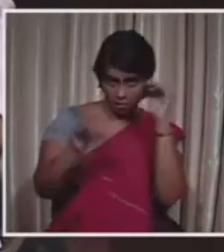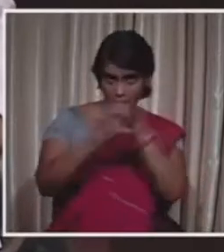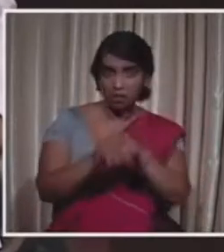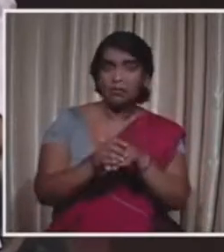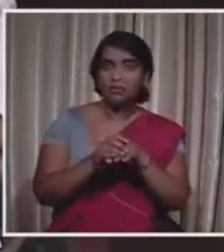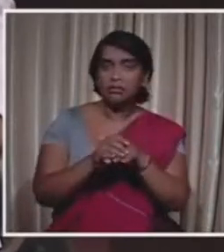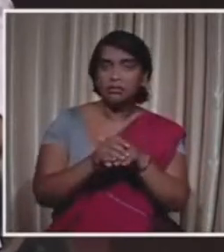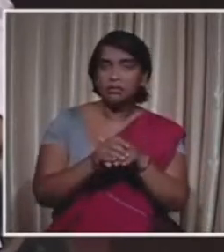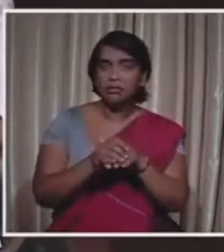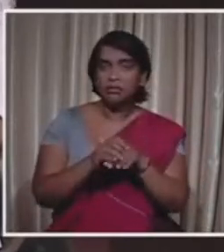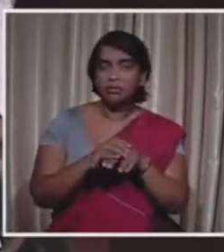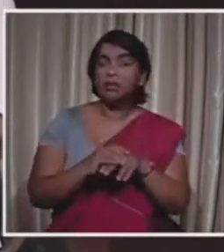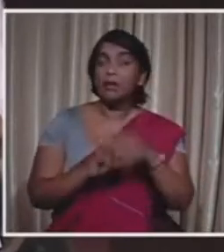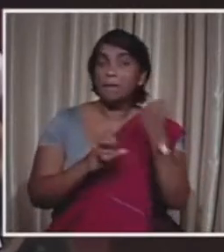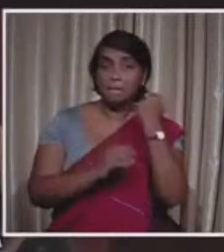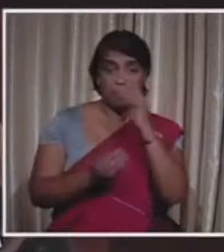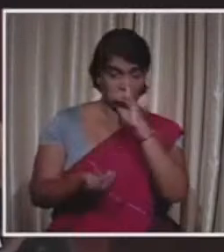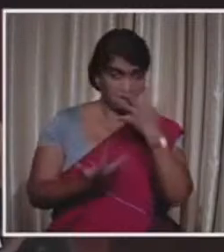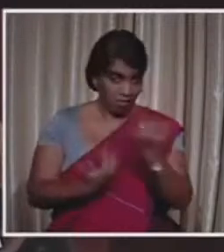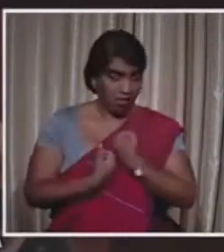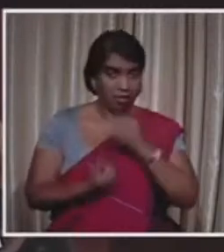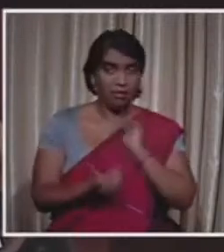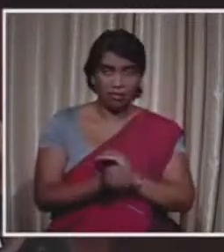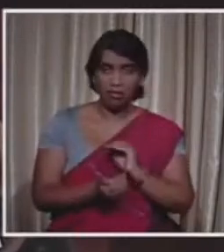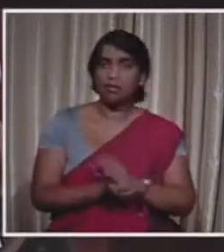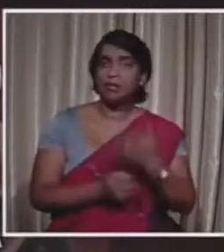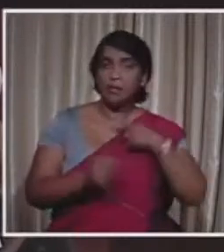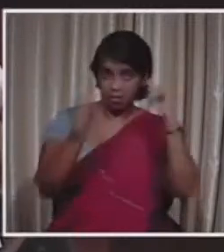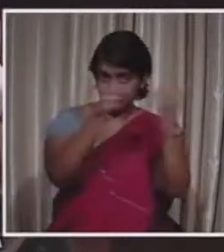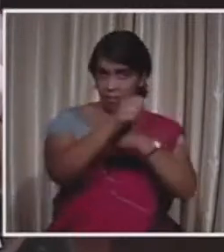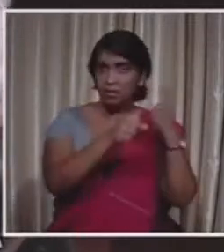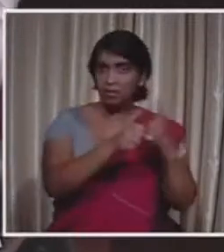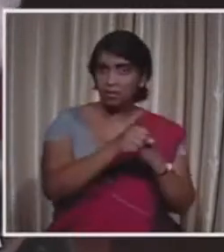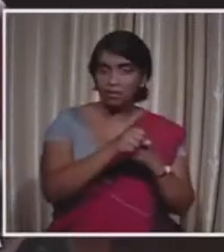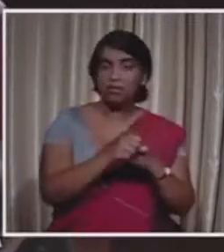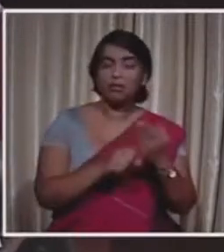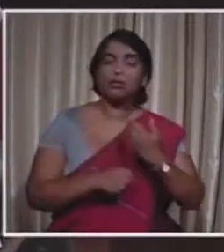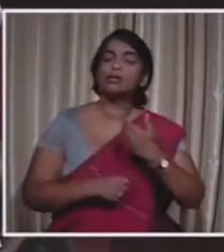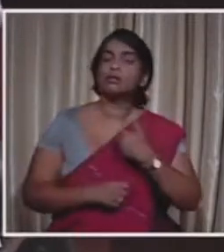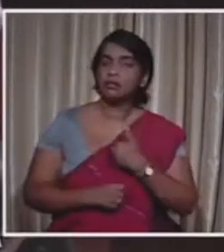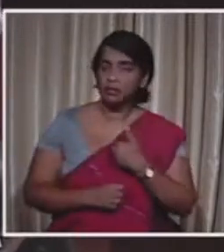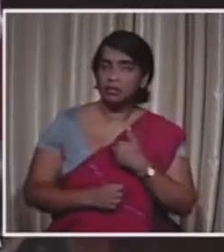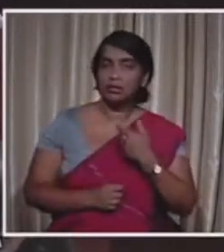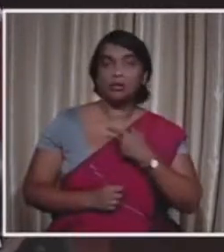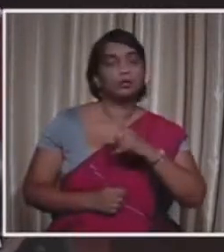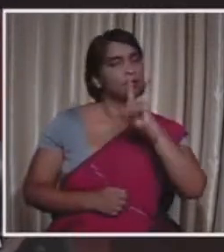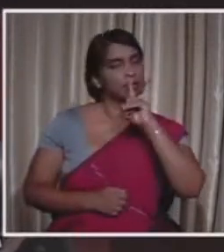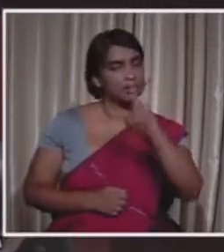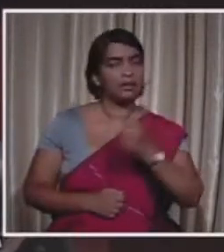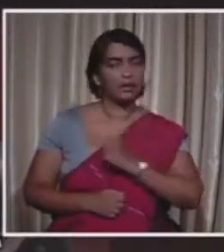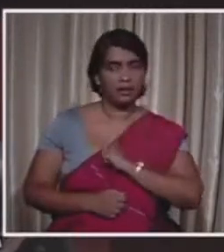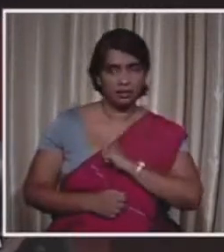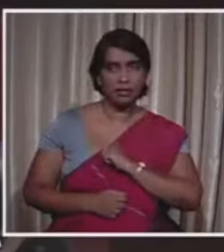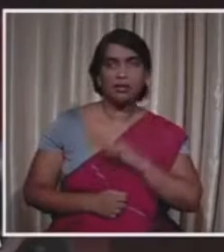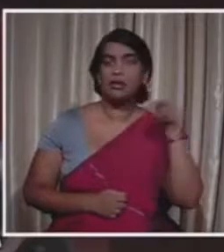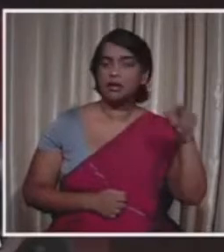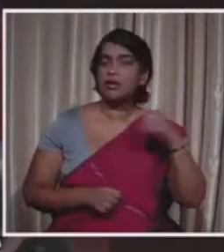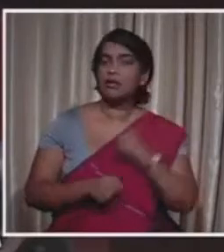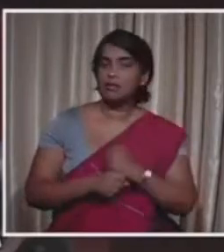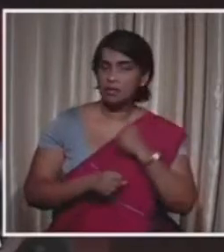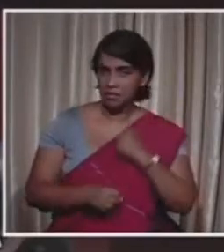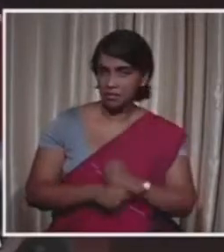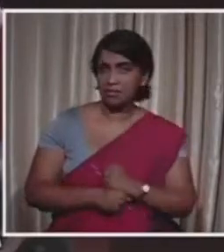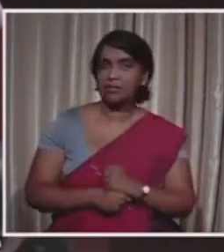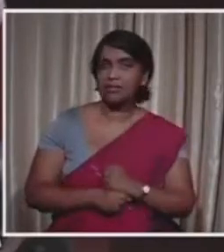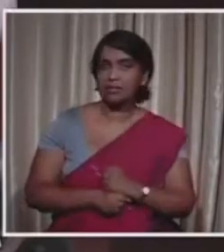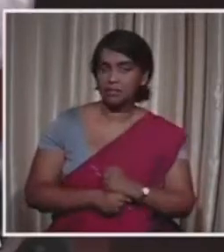හදන්නේ? බලේ රැක ගන්නද හදන්නේ? මිනි මරලා මම මතක් කරන්න කැමති මේ ආණ්ඩුවටත්